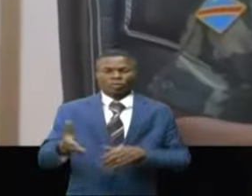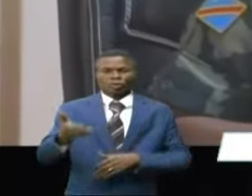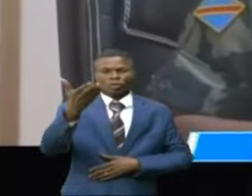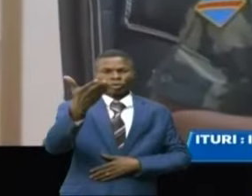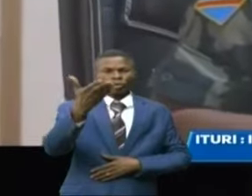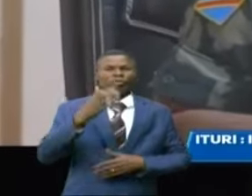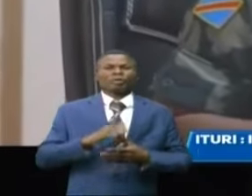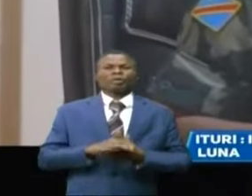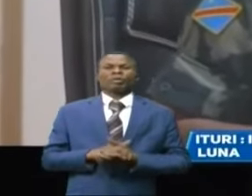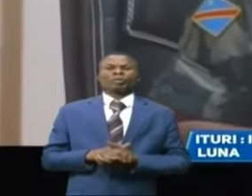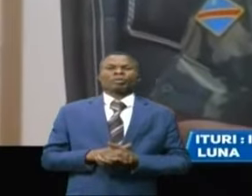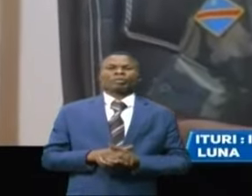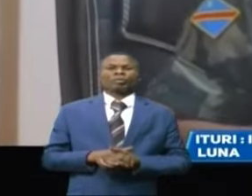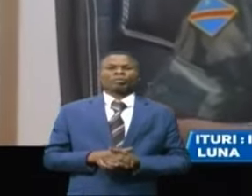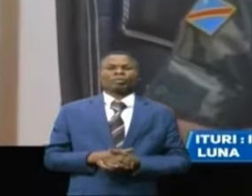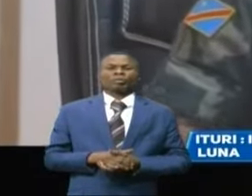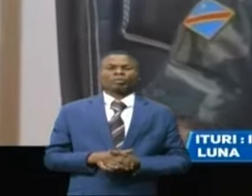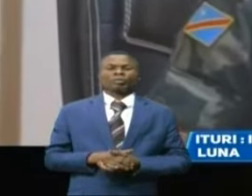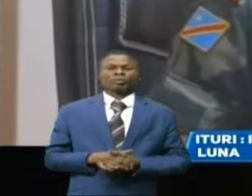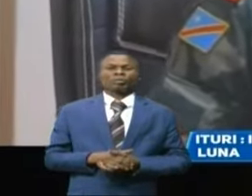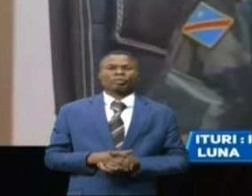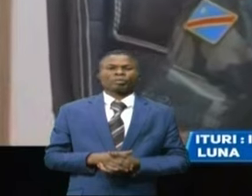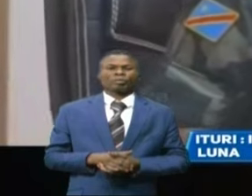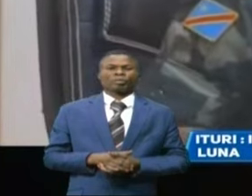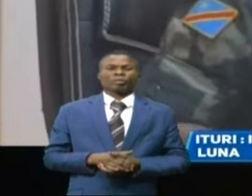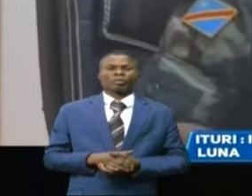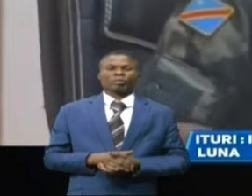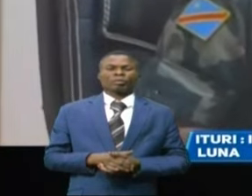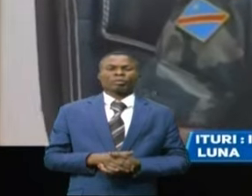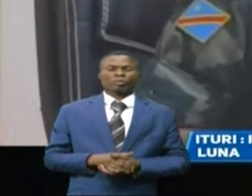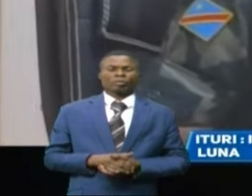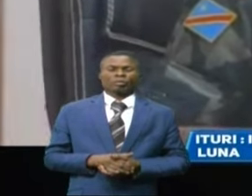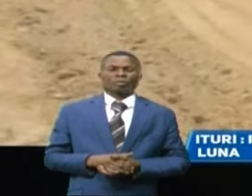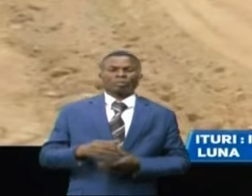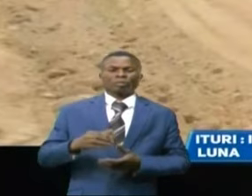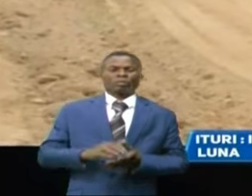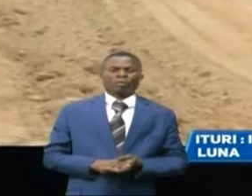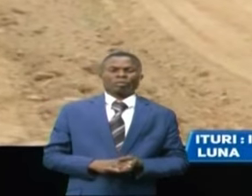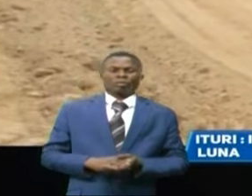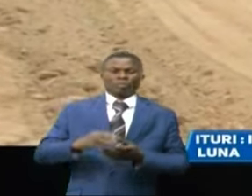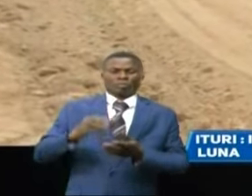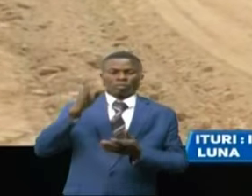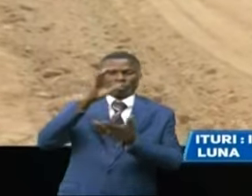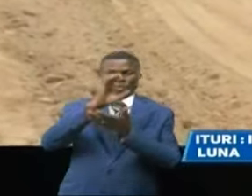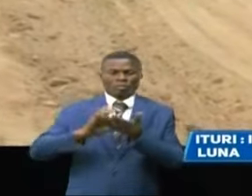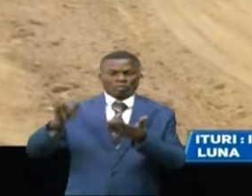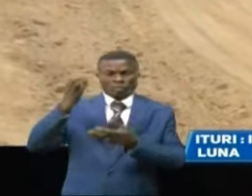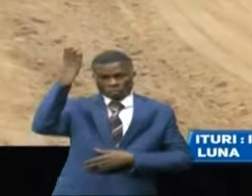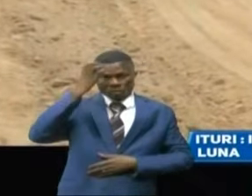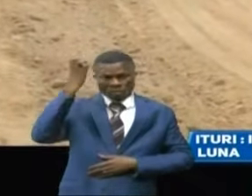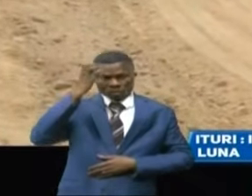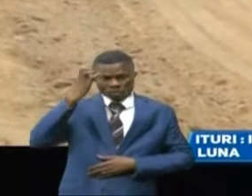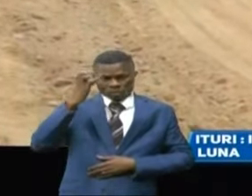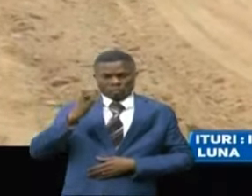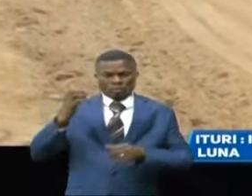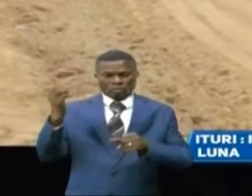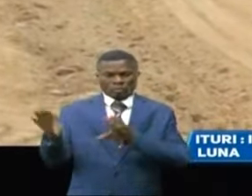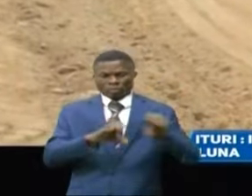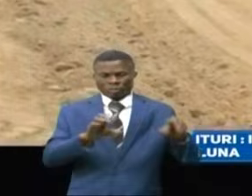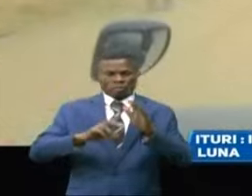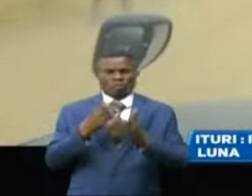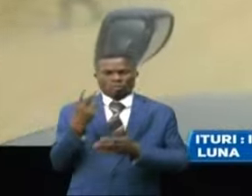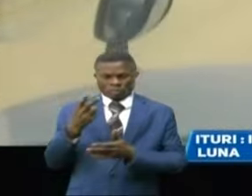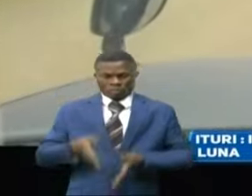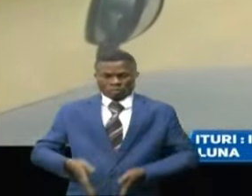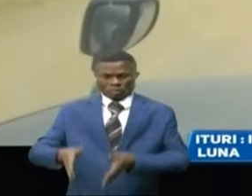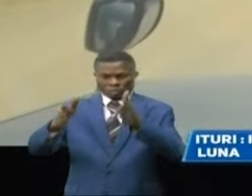construction militaire de l'Ituri sous la houlette du lieutenant-général Luboyan Kachouma Djouni met les bouchées doubles dans la réhabilitation des axes